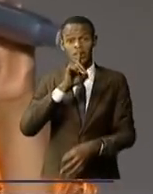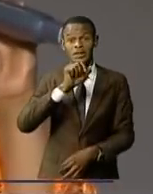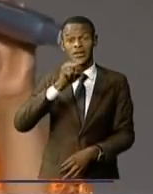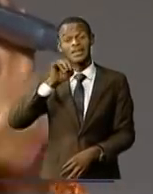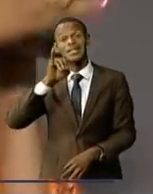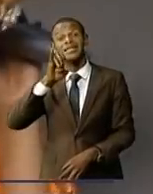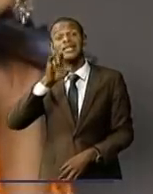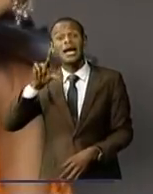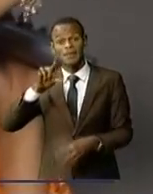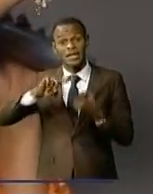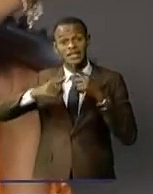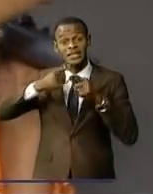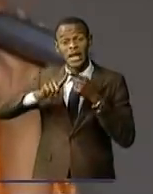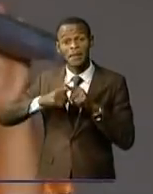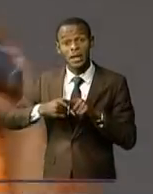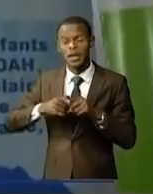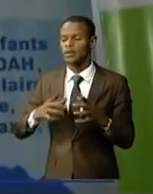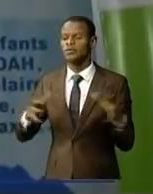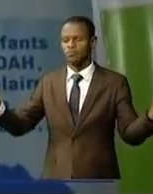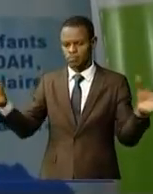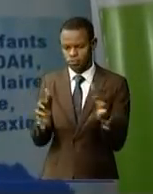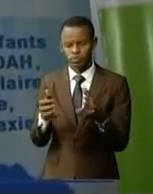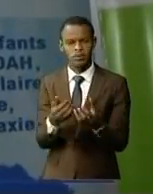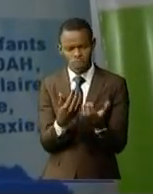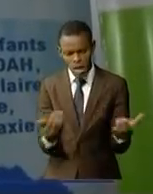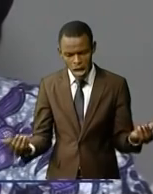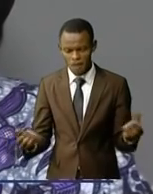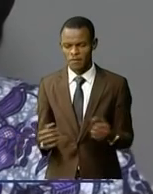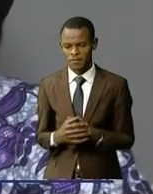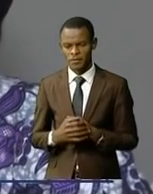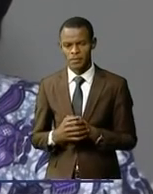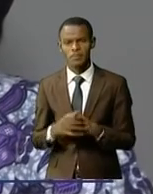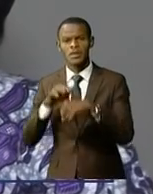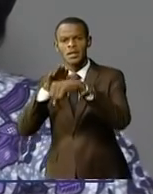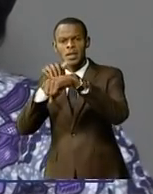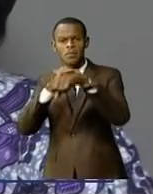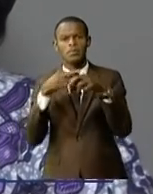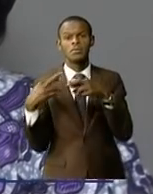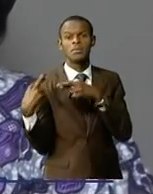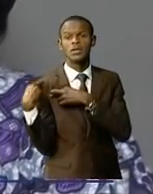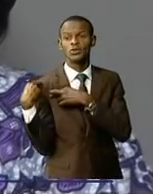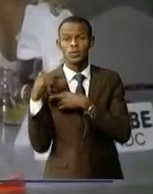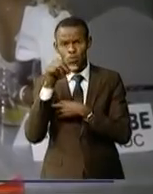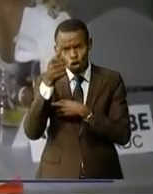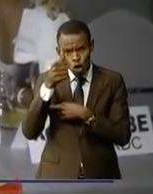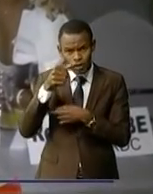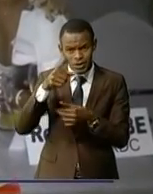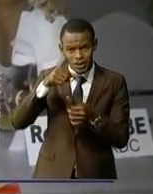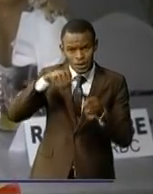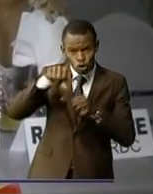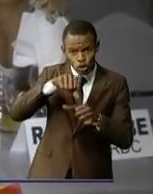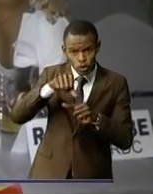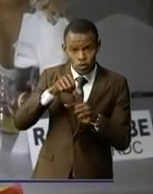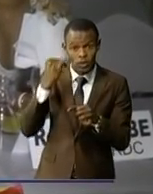ce ONG, Les Amis de Daniel, a réuni toutes ses compères, dont Carole Kiatazabou, de la Fondation Kassavou Président,